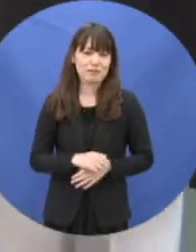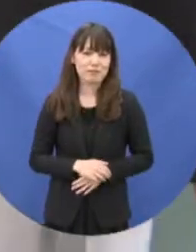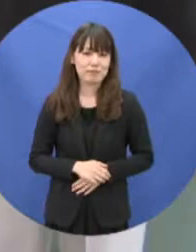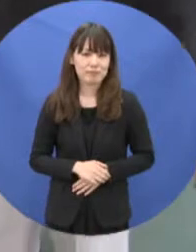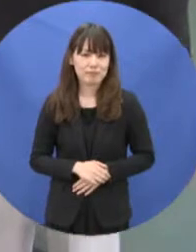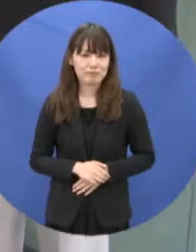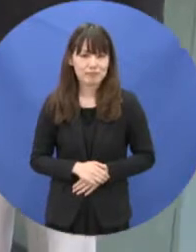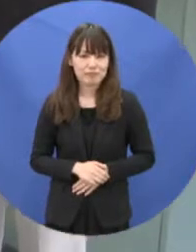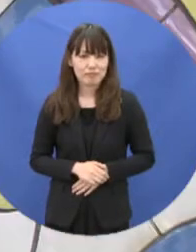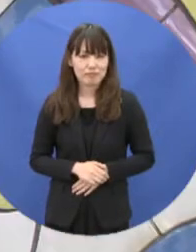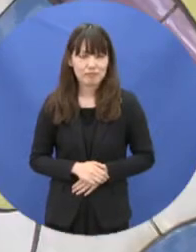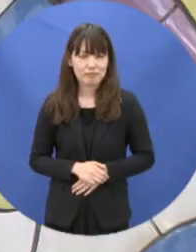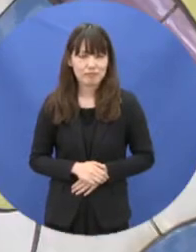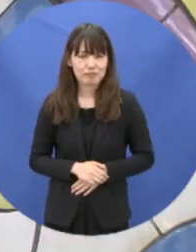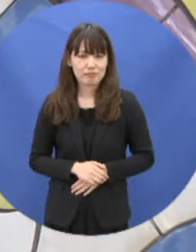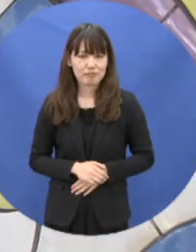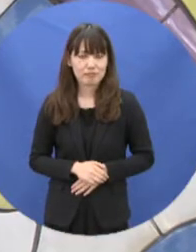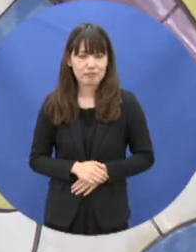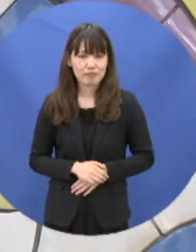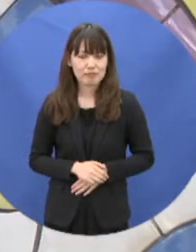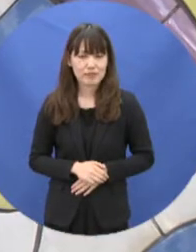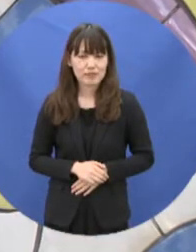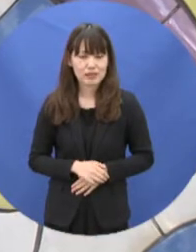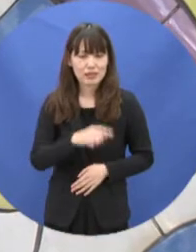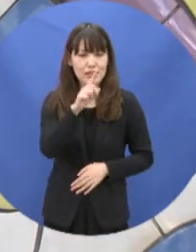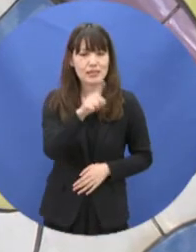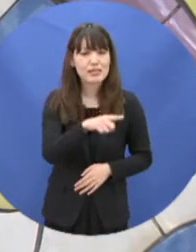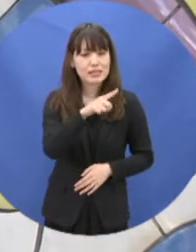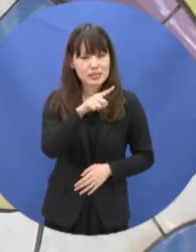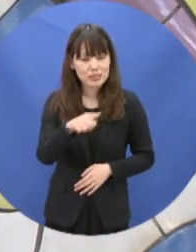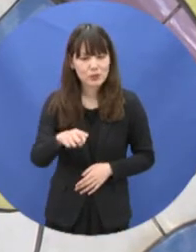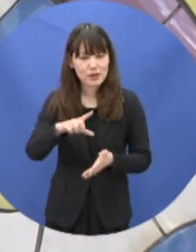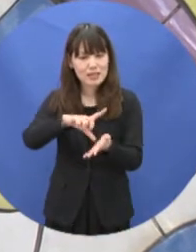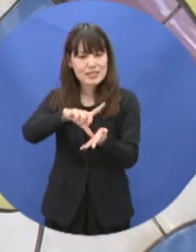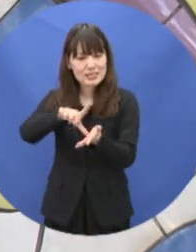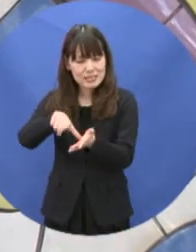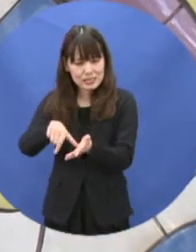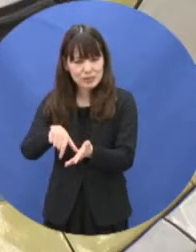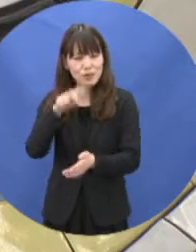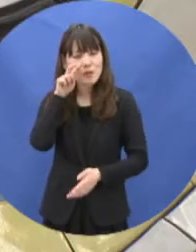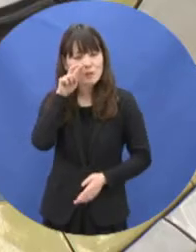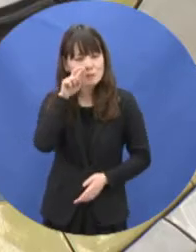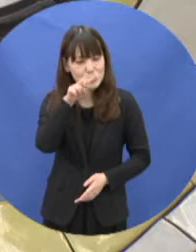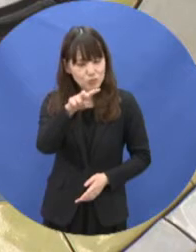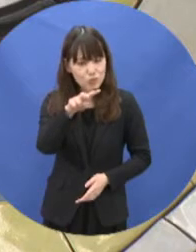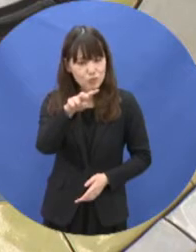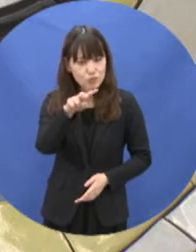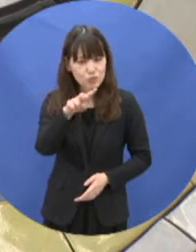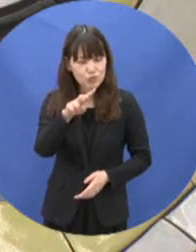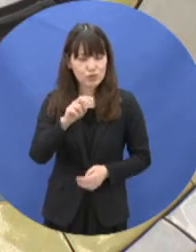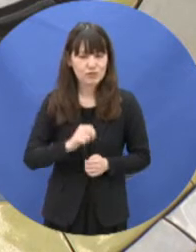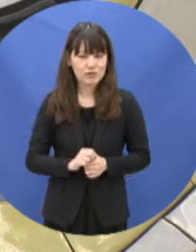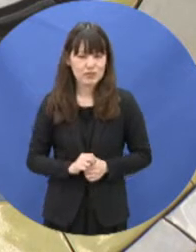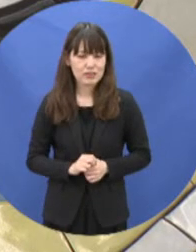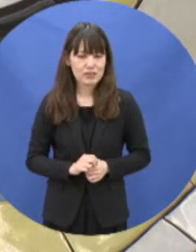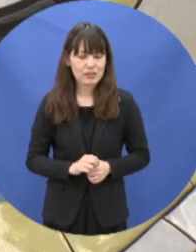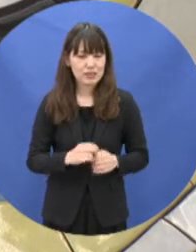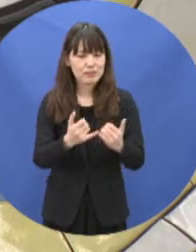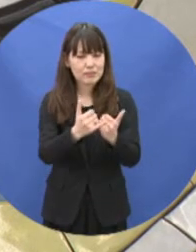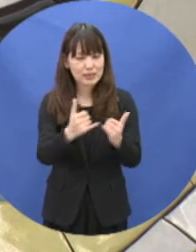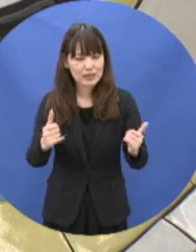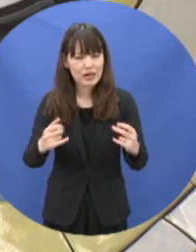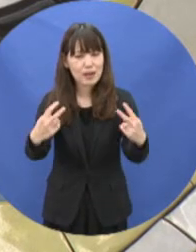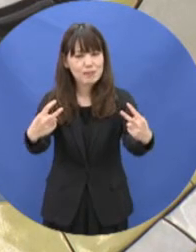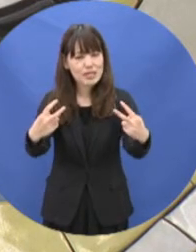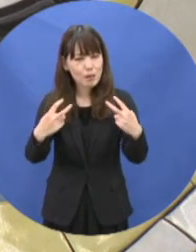ね、これはですね、人や地域をしっかり見て、ダスキンさんとしてもしっかり地域の人たちから見ても